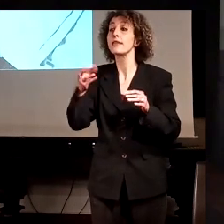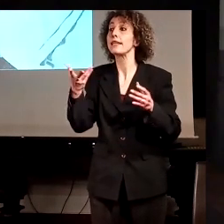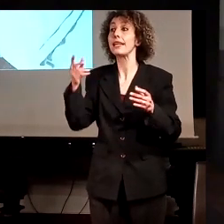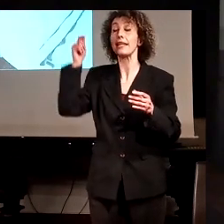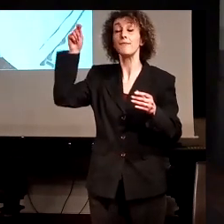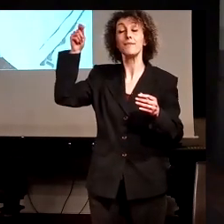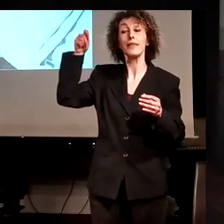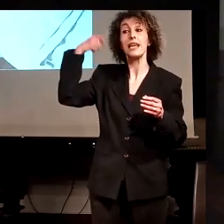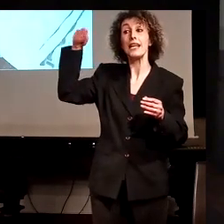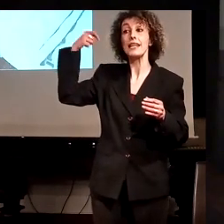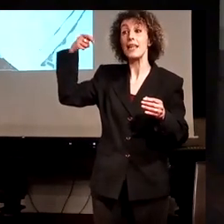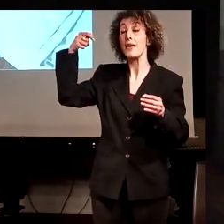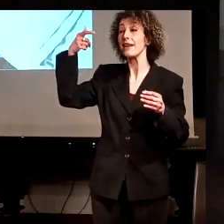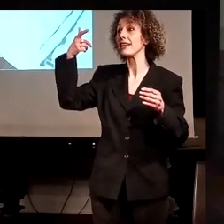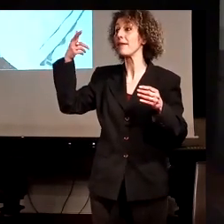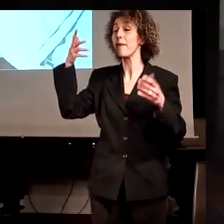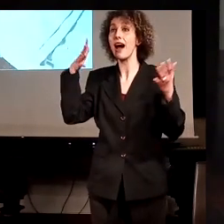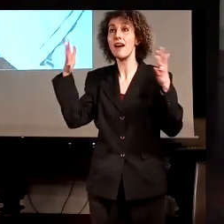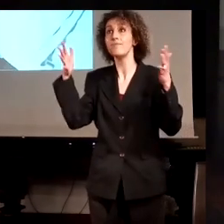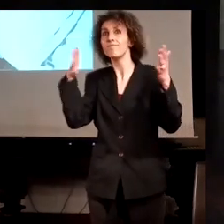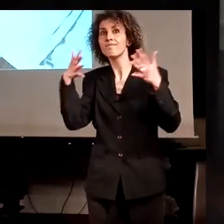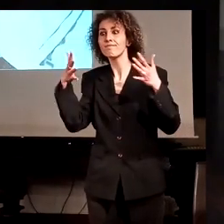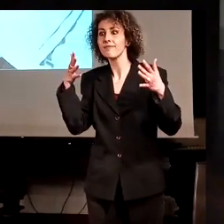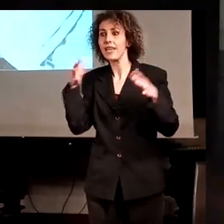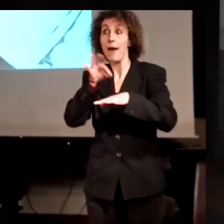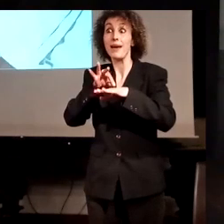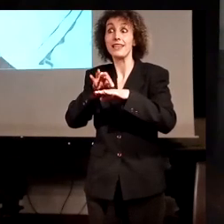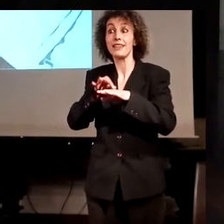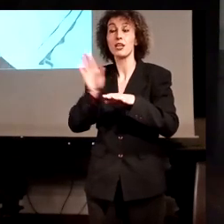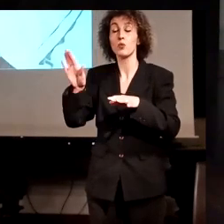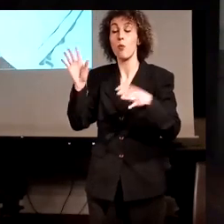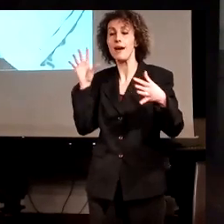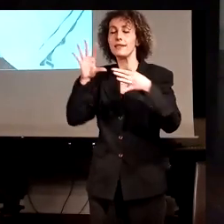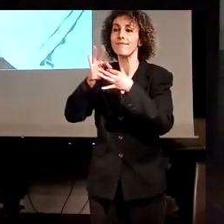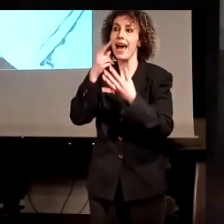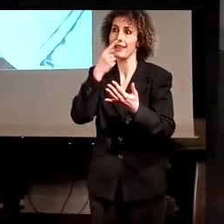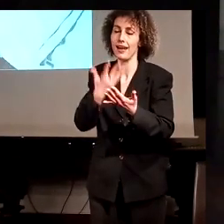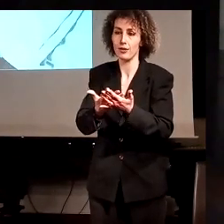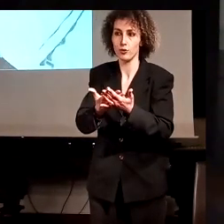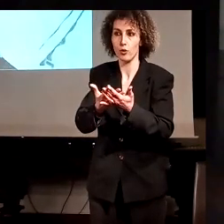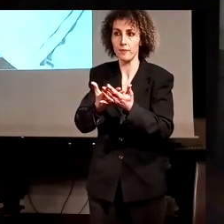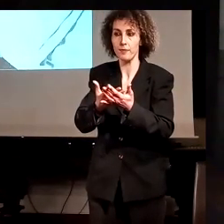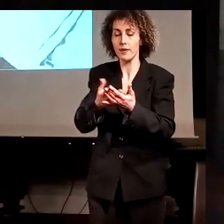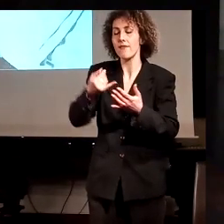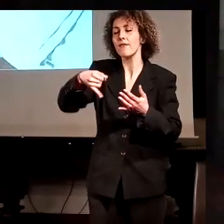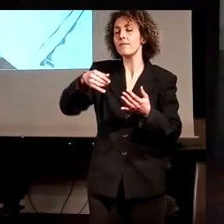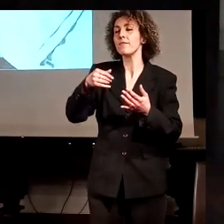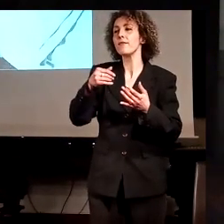clima più che la temperatura fossero adatte alla malattia fino ad arrivare negli ultimi anni con un po controvoglia